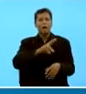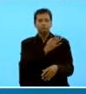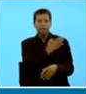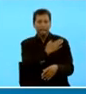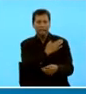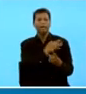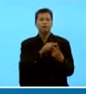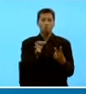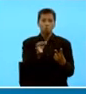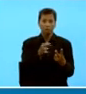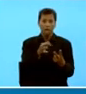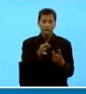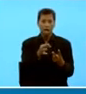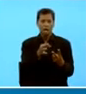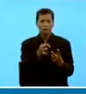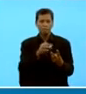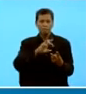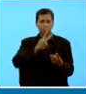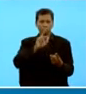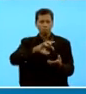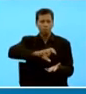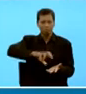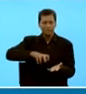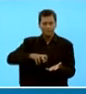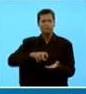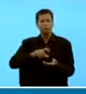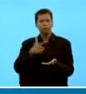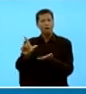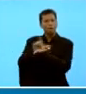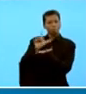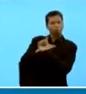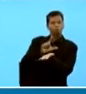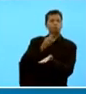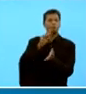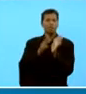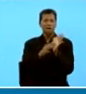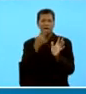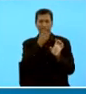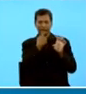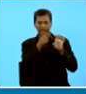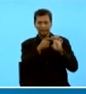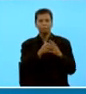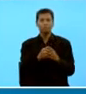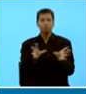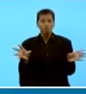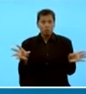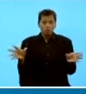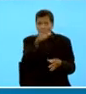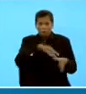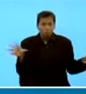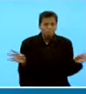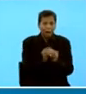dari 20 provinsi yang melaporkan kasus difteri. Secara keseluruhan terdapat 622